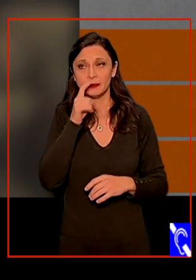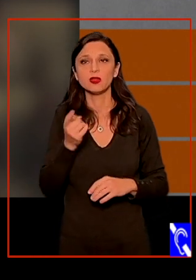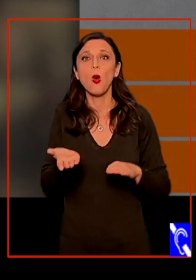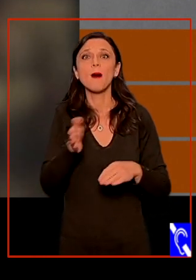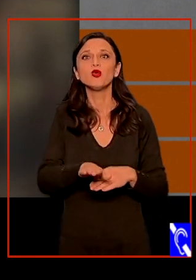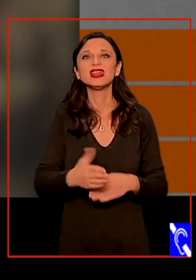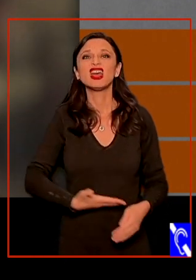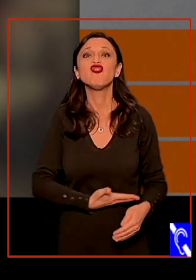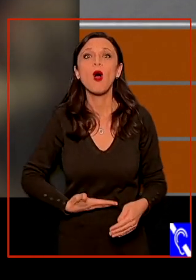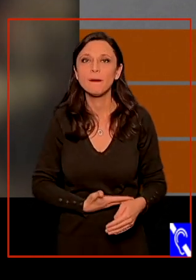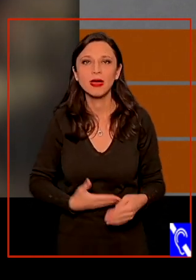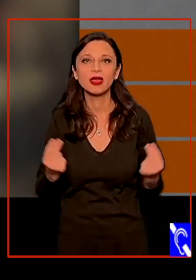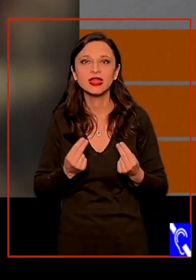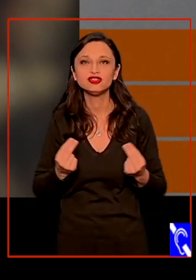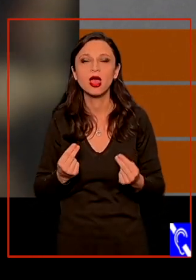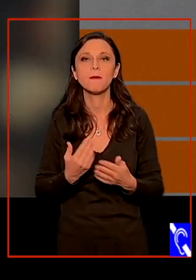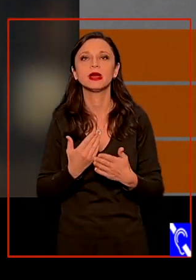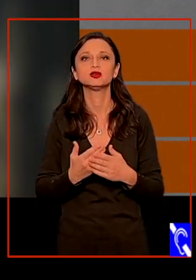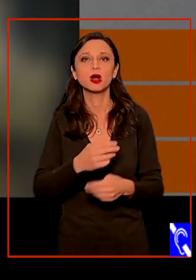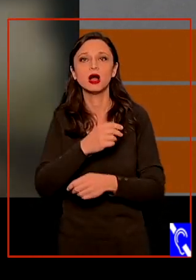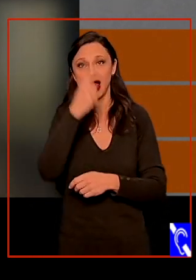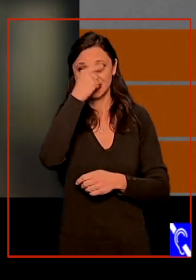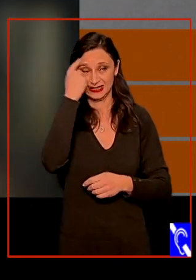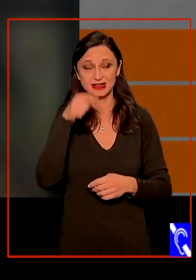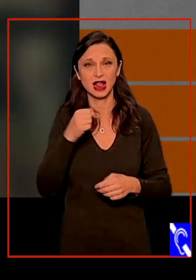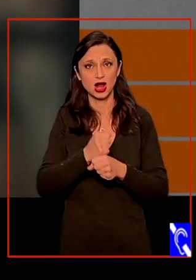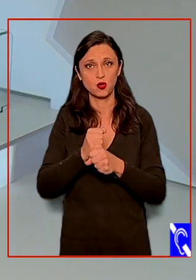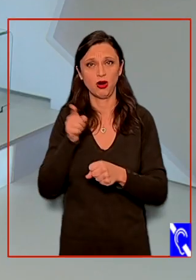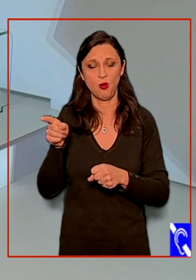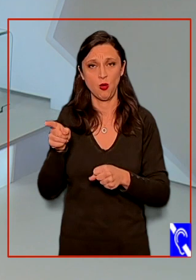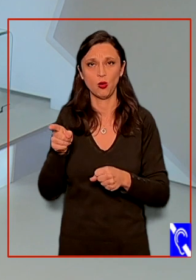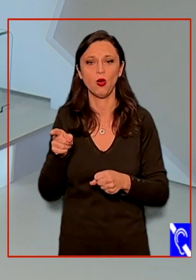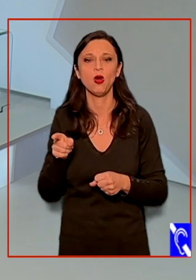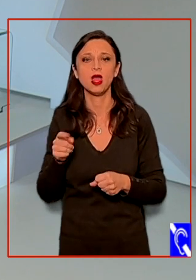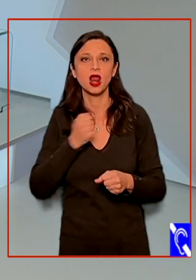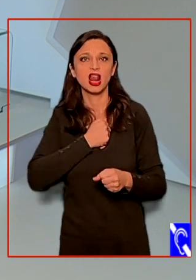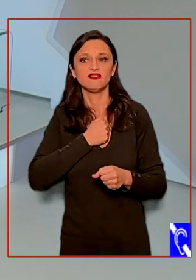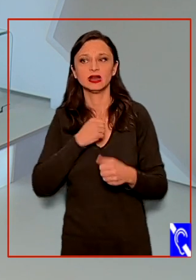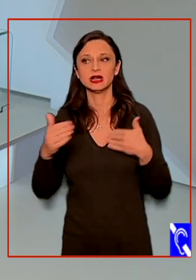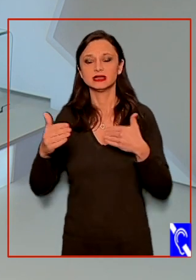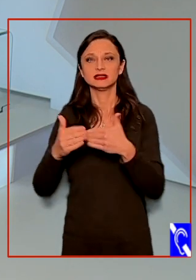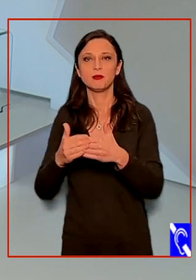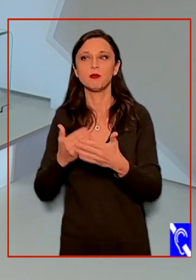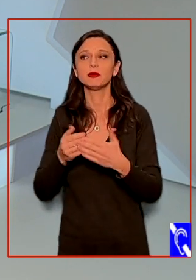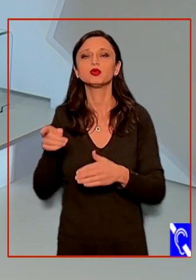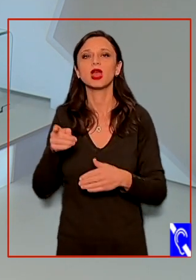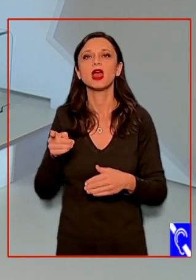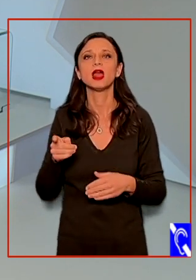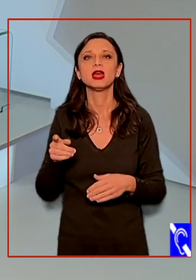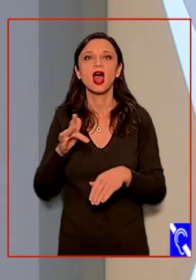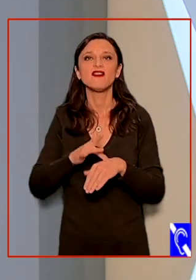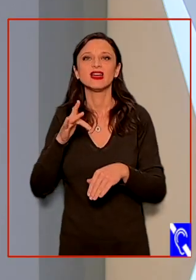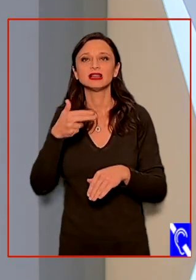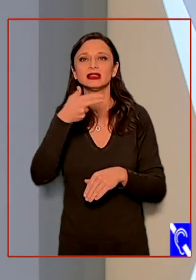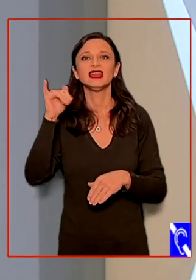spital se temeau să se apropie de el, pentru că așa considerau că pot să se infecteze cu virusul